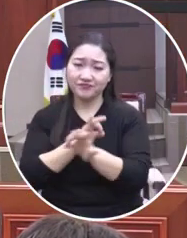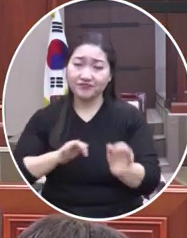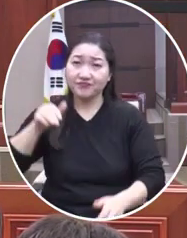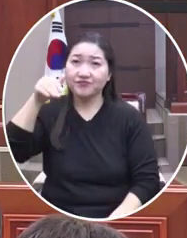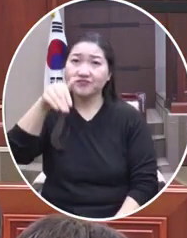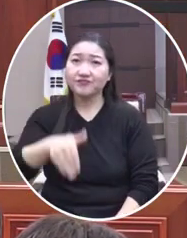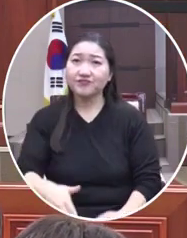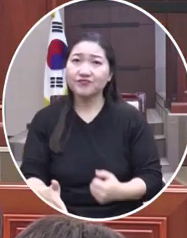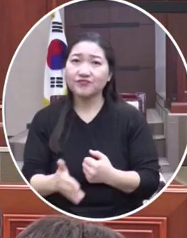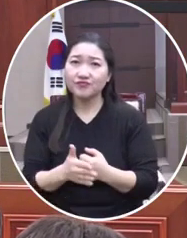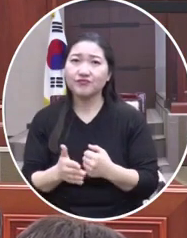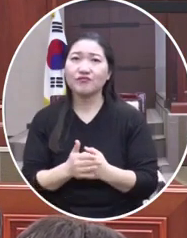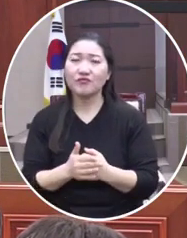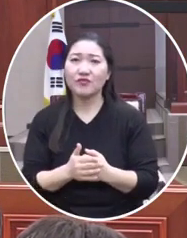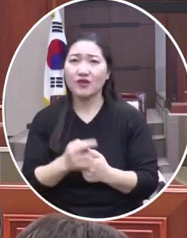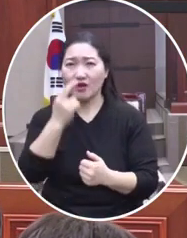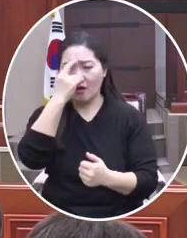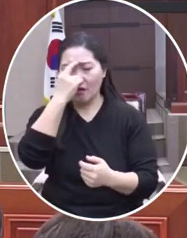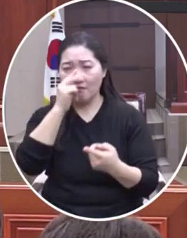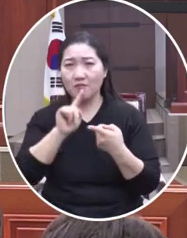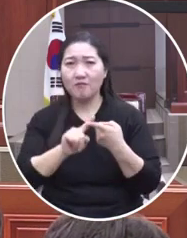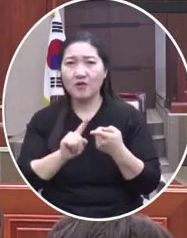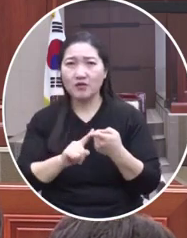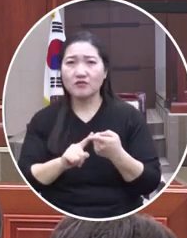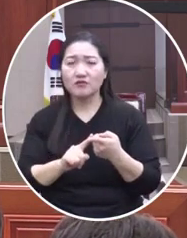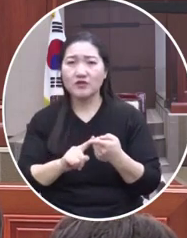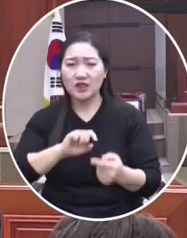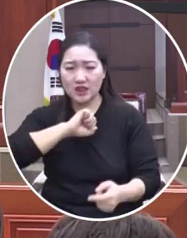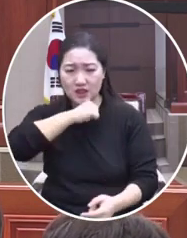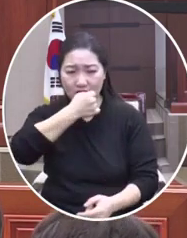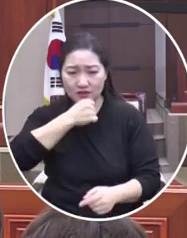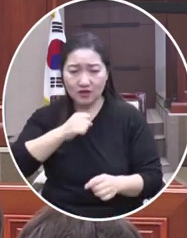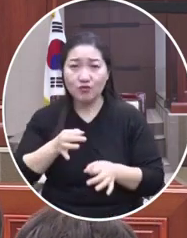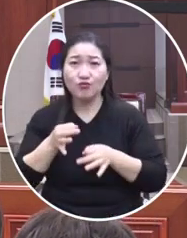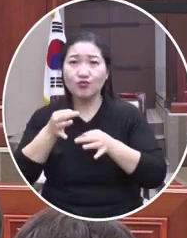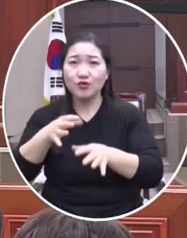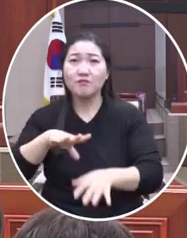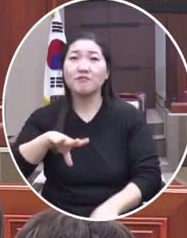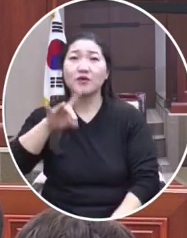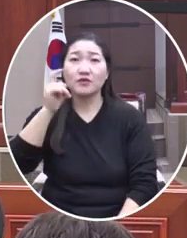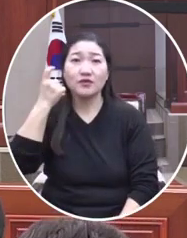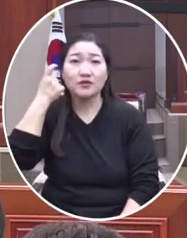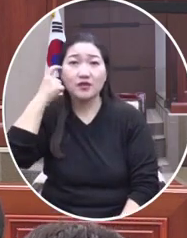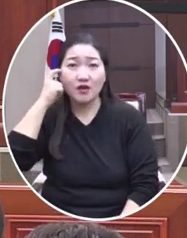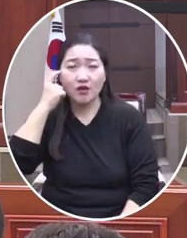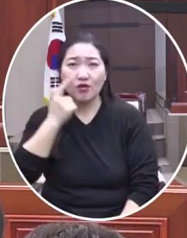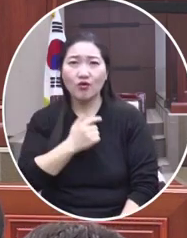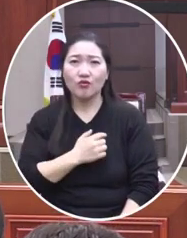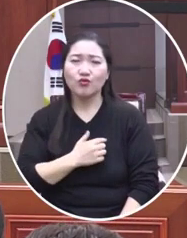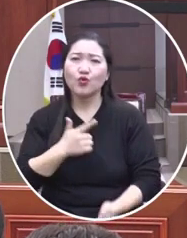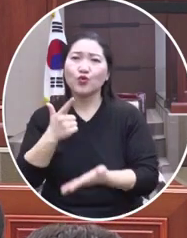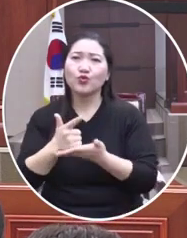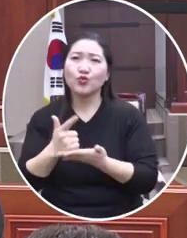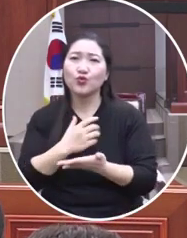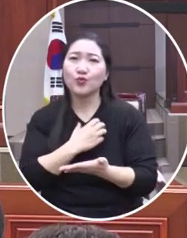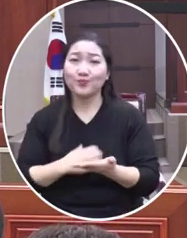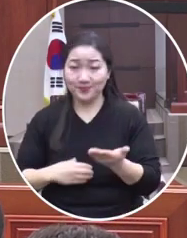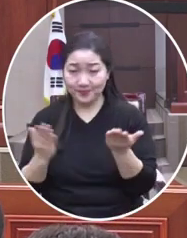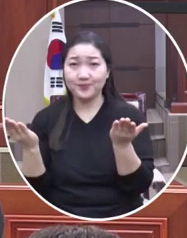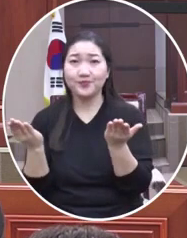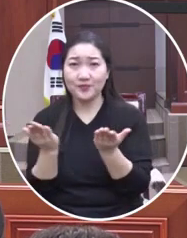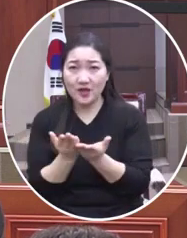경기악화로이는 구민 고충의 해설를 예산 투입에 우선순위에 두고 노 만에